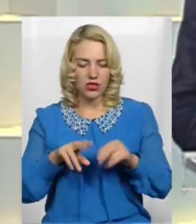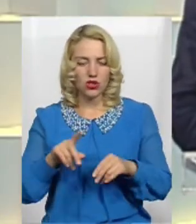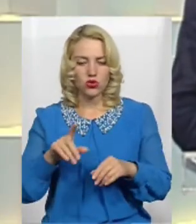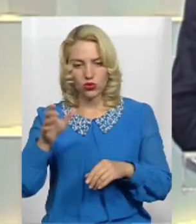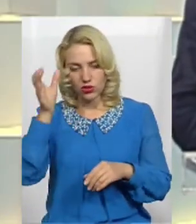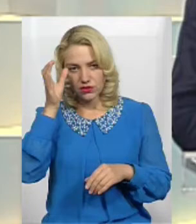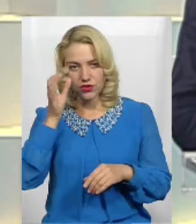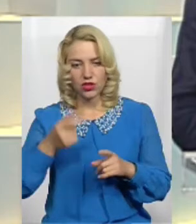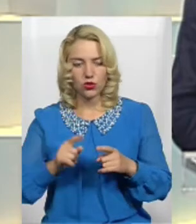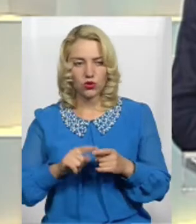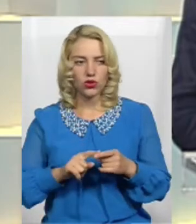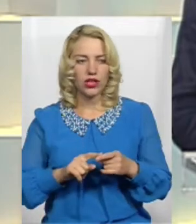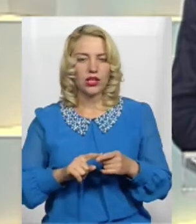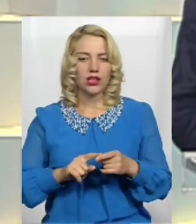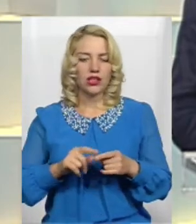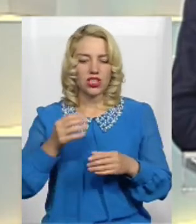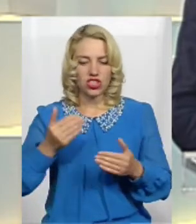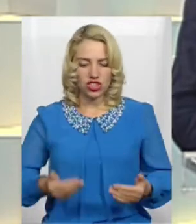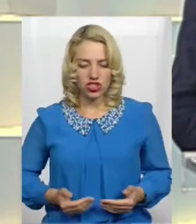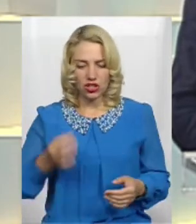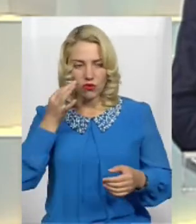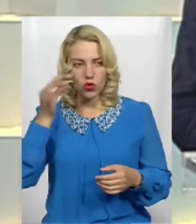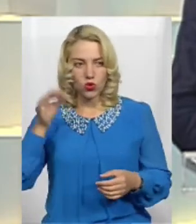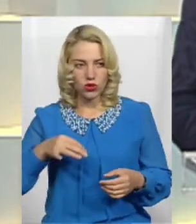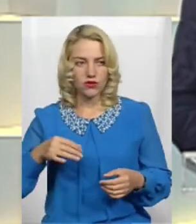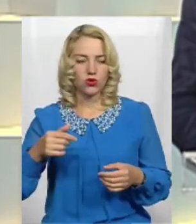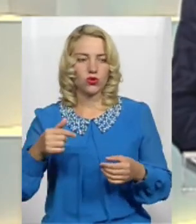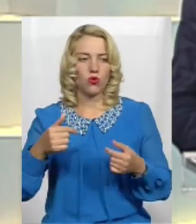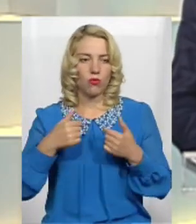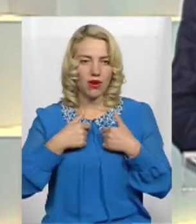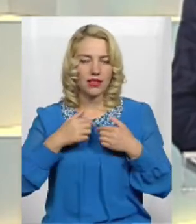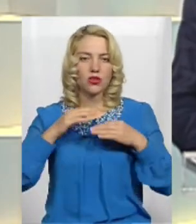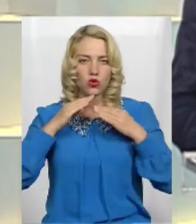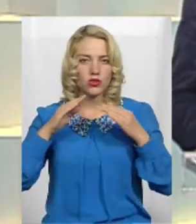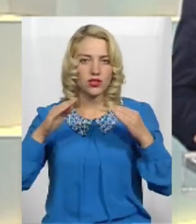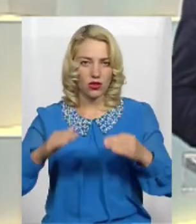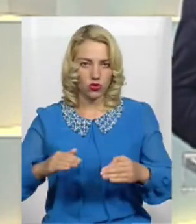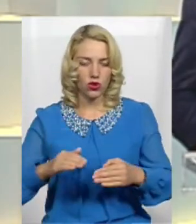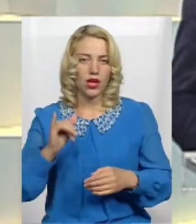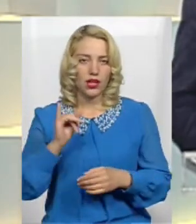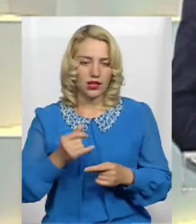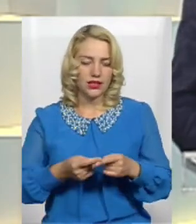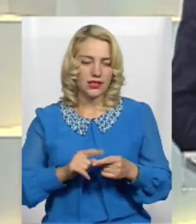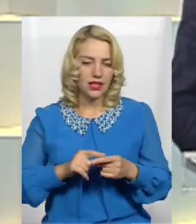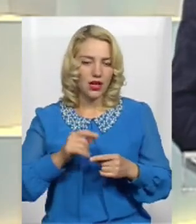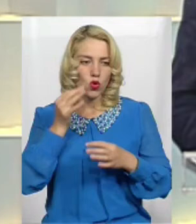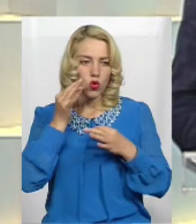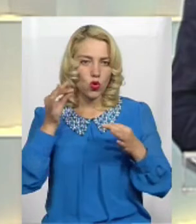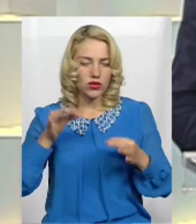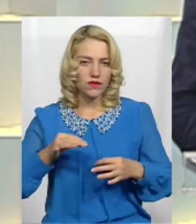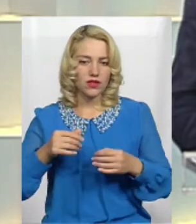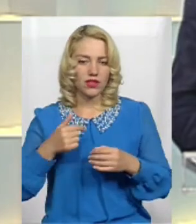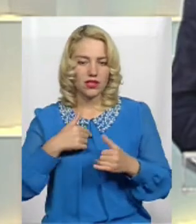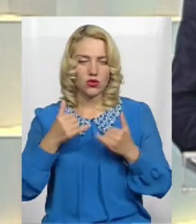Я вважаю, що освіти і досвіду життєвого, як я вже сказав у вступному слові, в мене достатньо. І цей досвід я